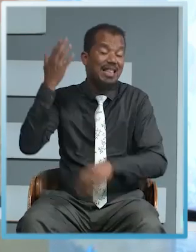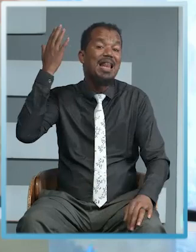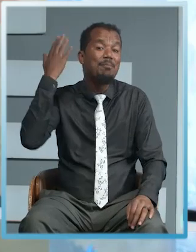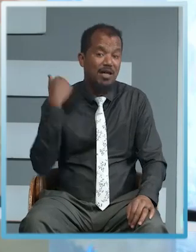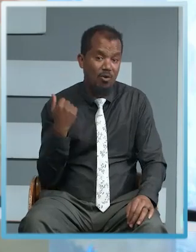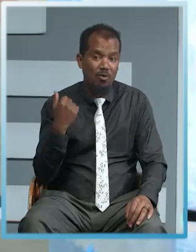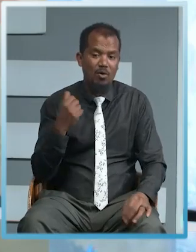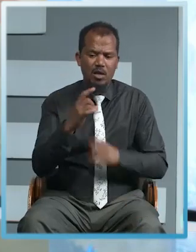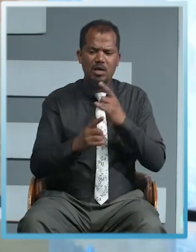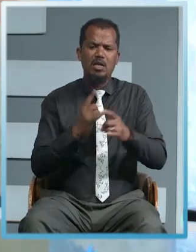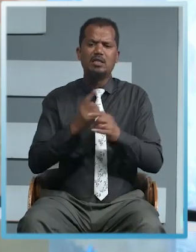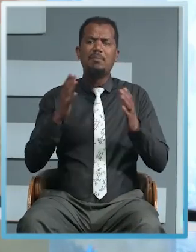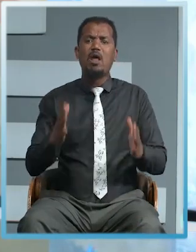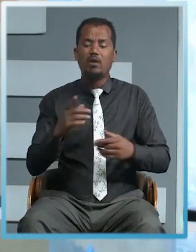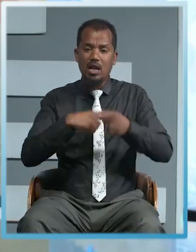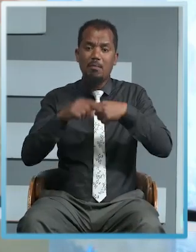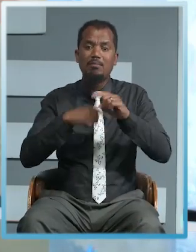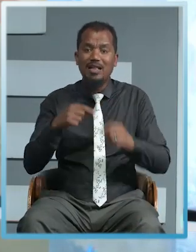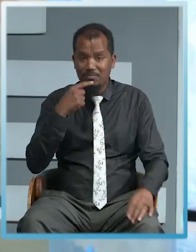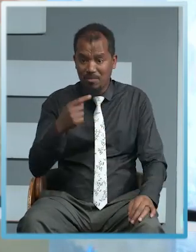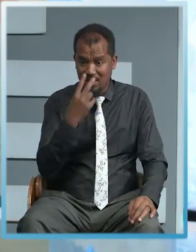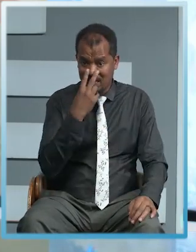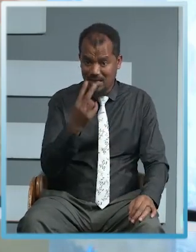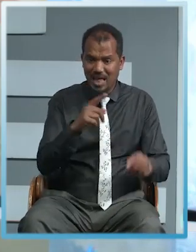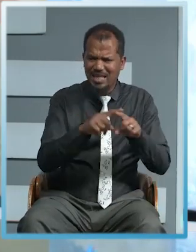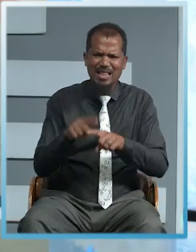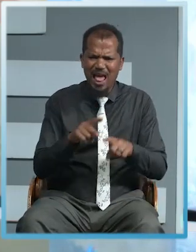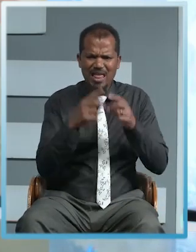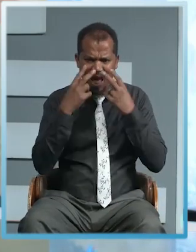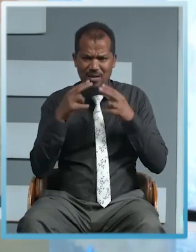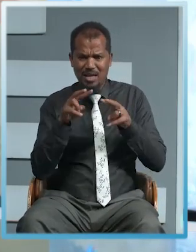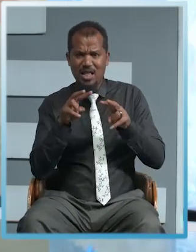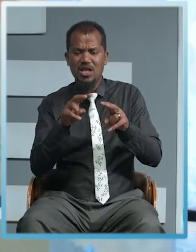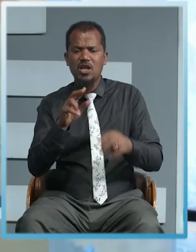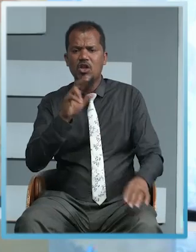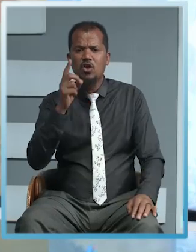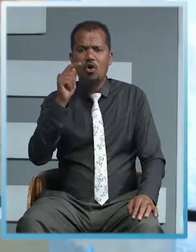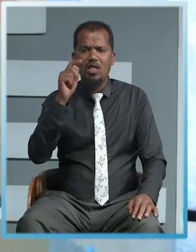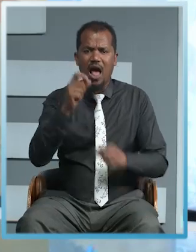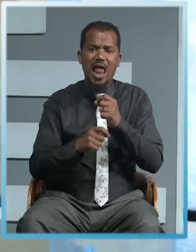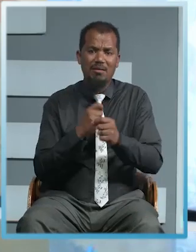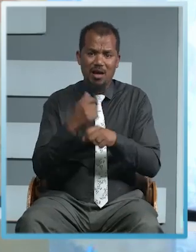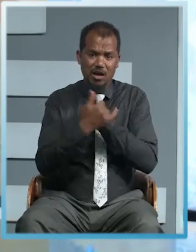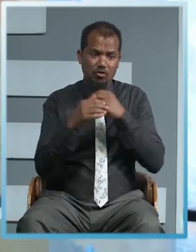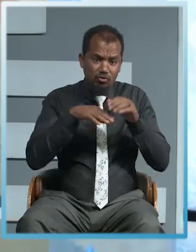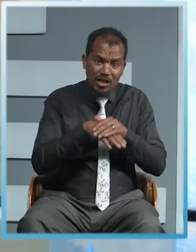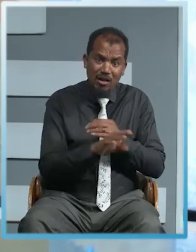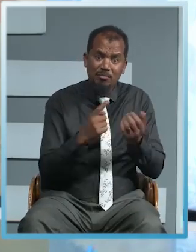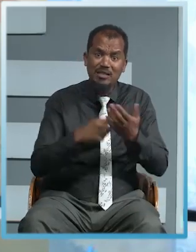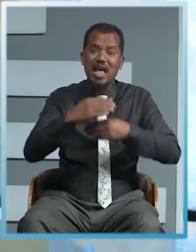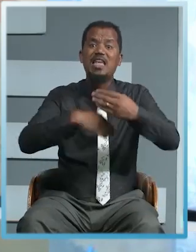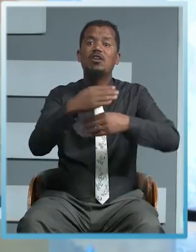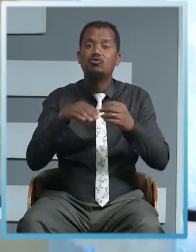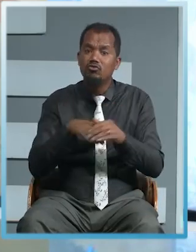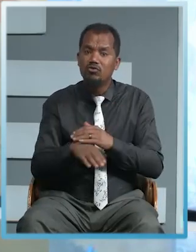የነበረው ዘመናዊነትን ለማምጣት በሚል እይታና የተለያየ አመለካከቶችና ርዕዮተ ዓለሞች ሀገሪቱ ስለገቡ በዛ ሂደት